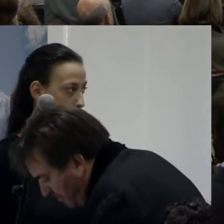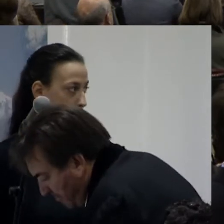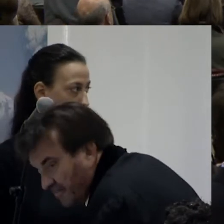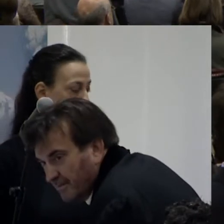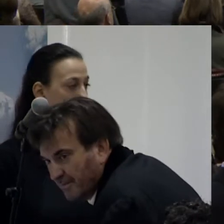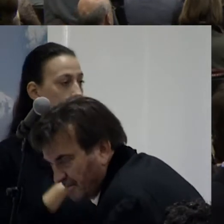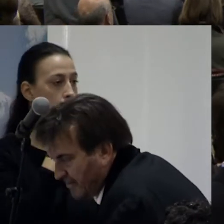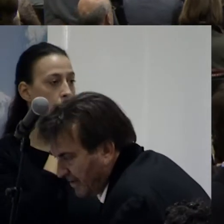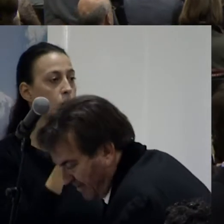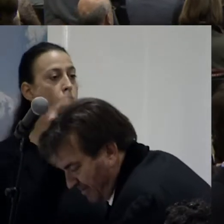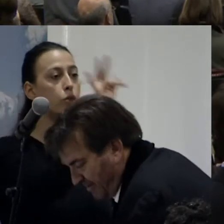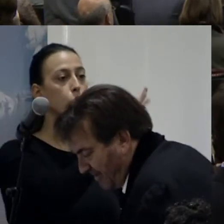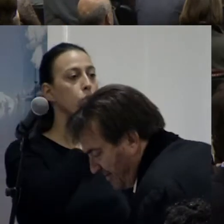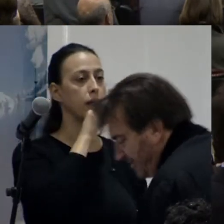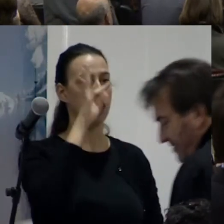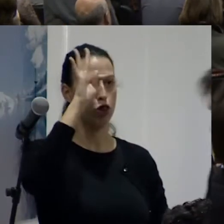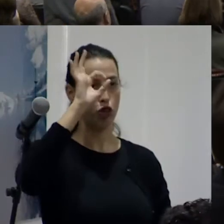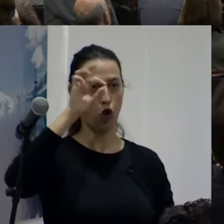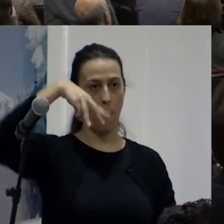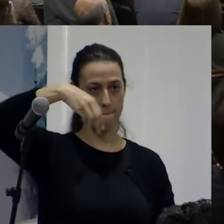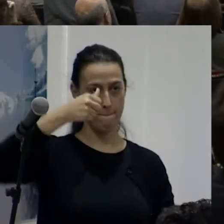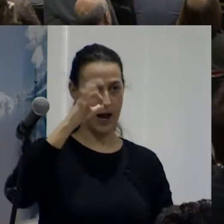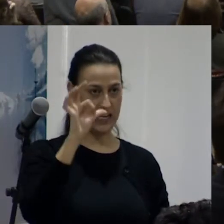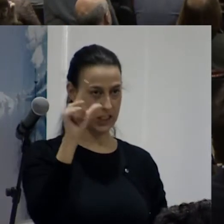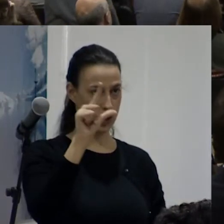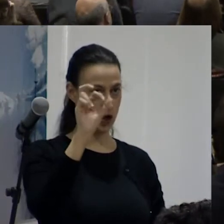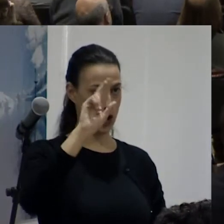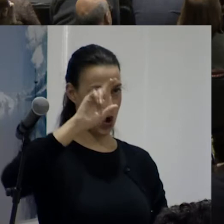Té la paraula el senyor Tomàs Llorenç Serra.